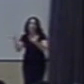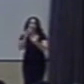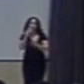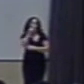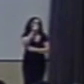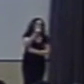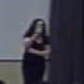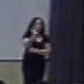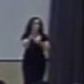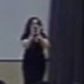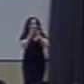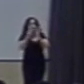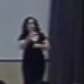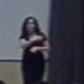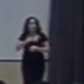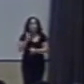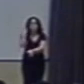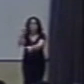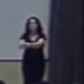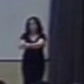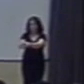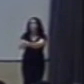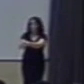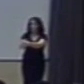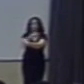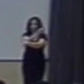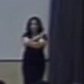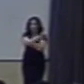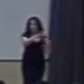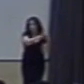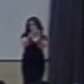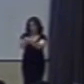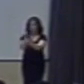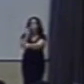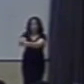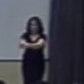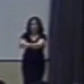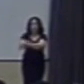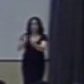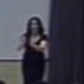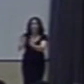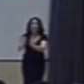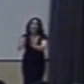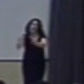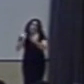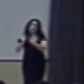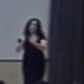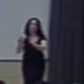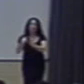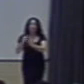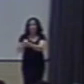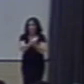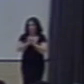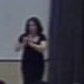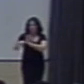Facebook, volem participar, no? Volem dir la nostra. I sobretot amb els nostres, amb la gent més propera a